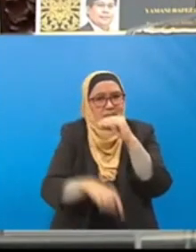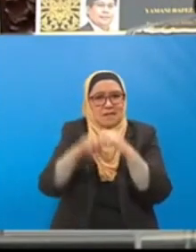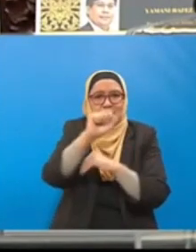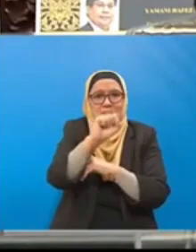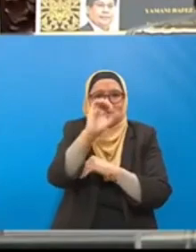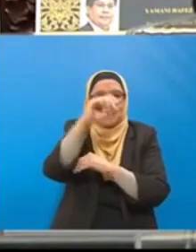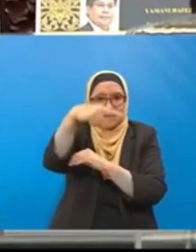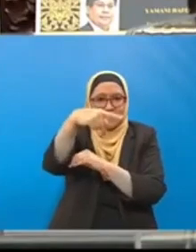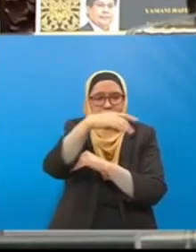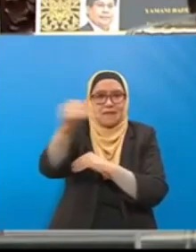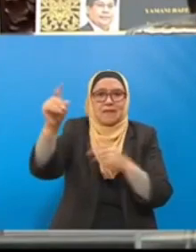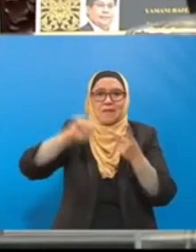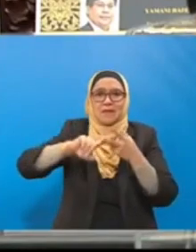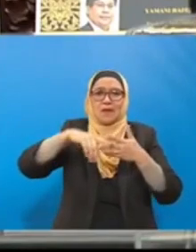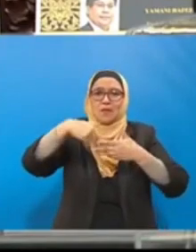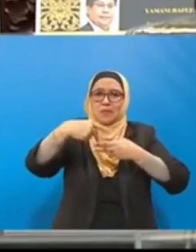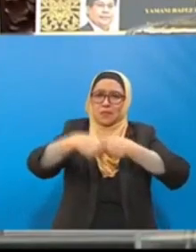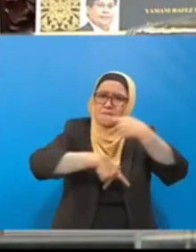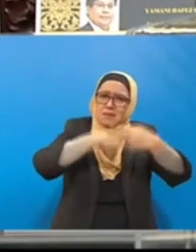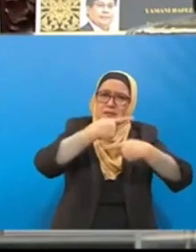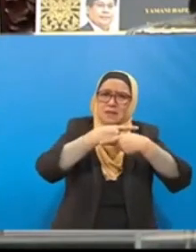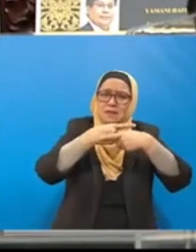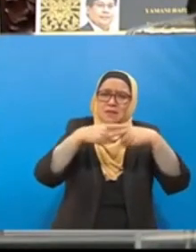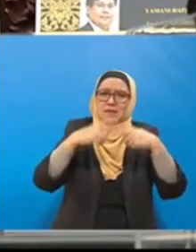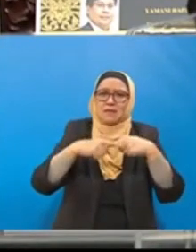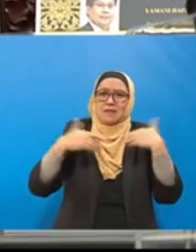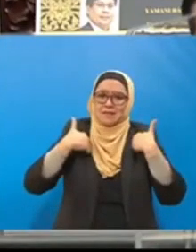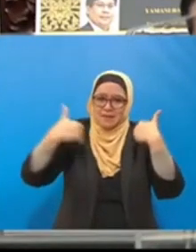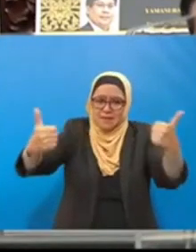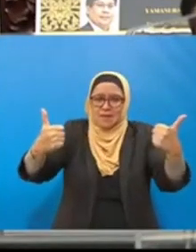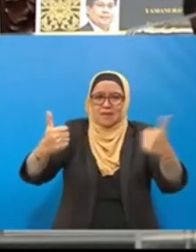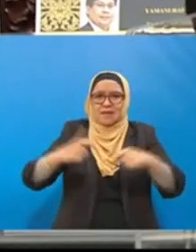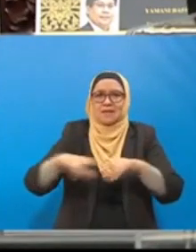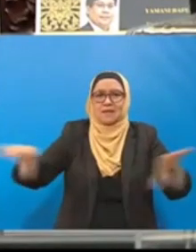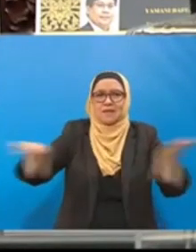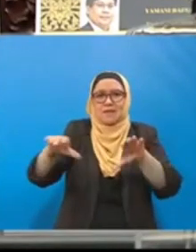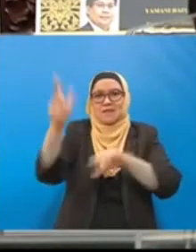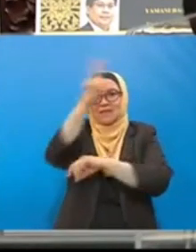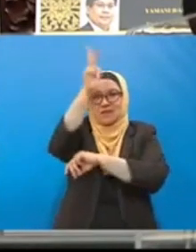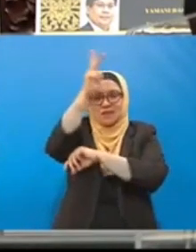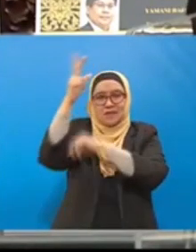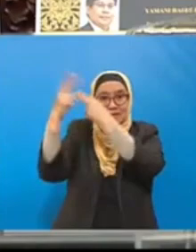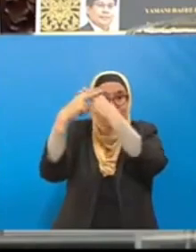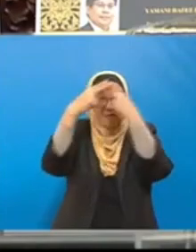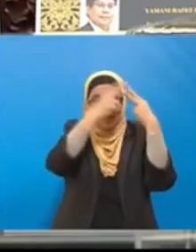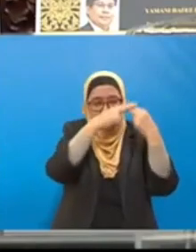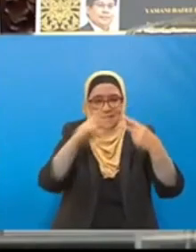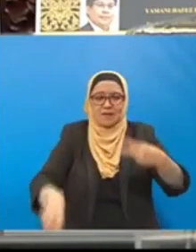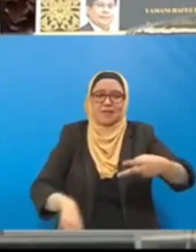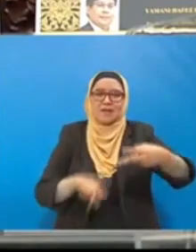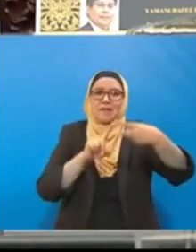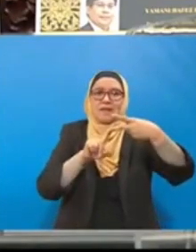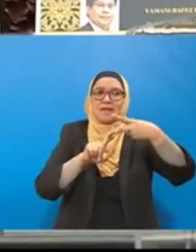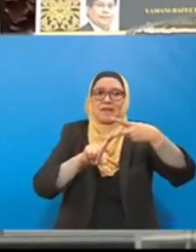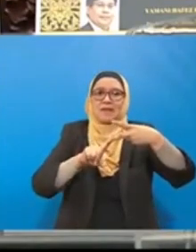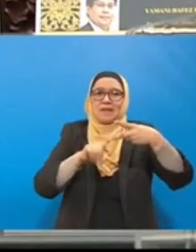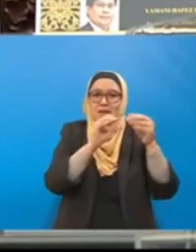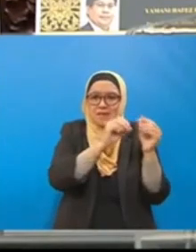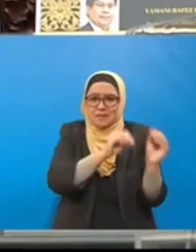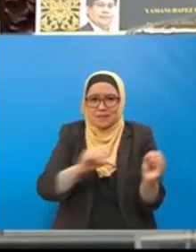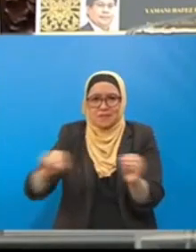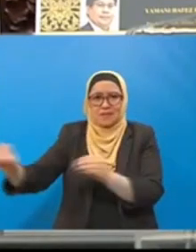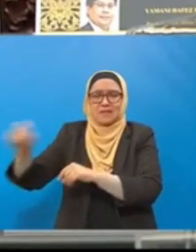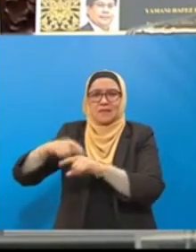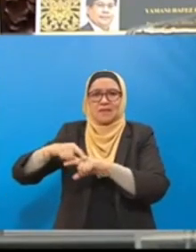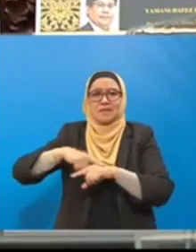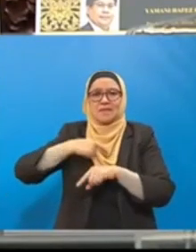dan protokol kesihatan yang telah dilaksanakan oleh Kerajaan Arab Saudi. Yang kedua, menganjurkan muzakarah haji peringkat